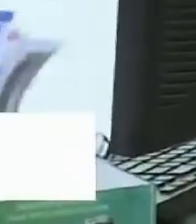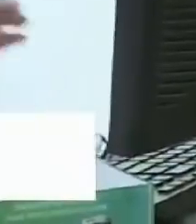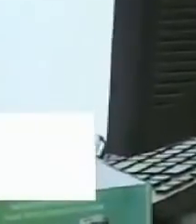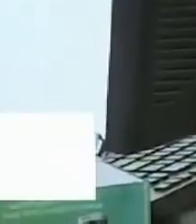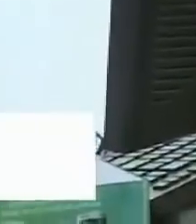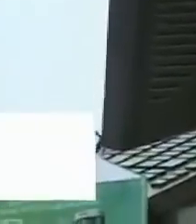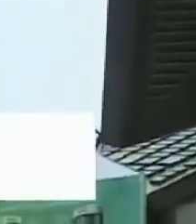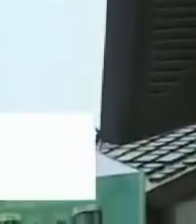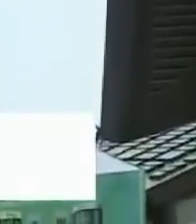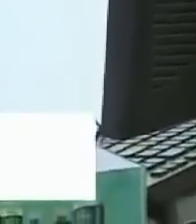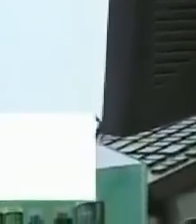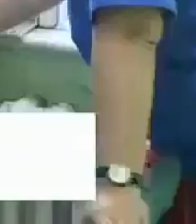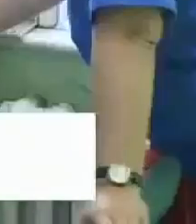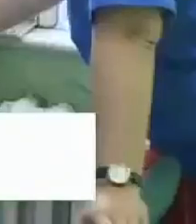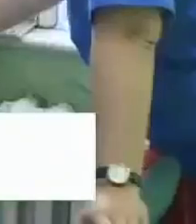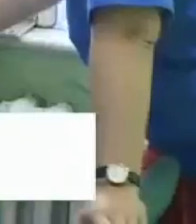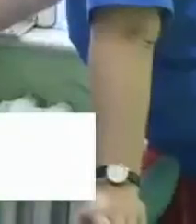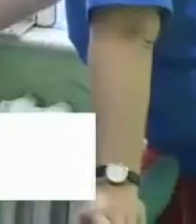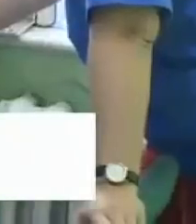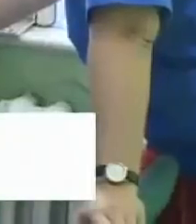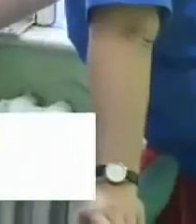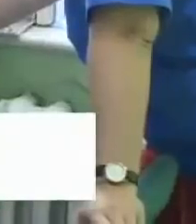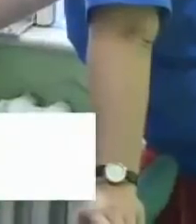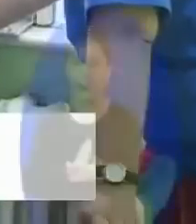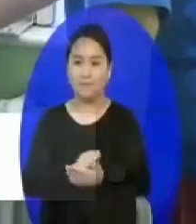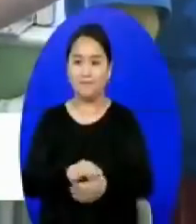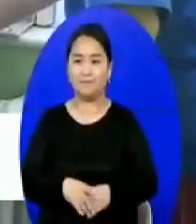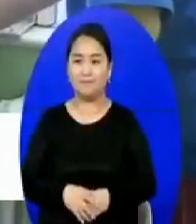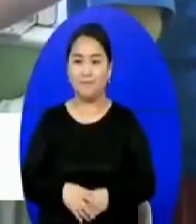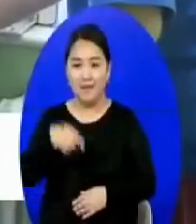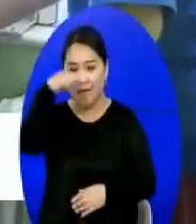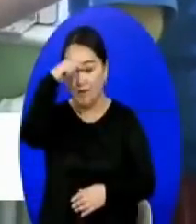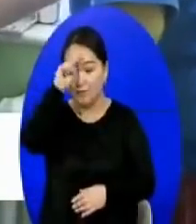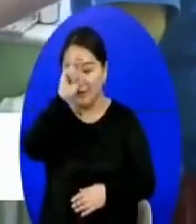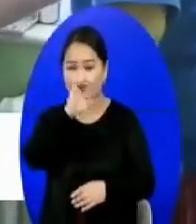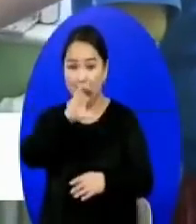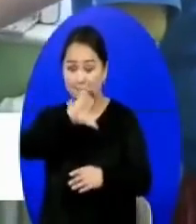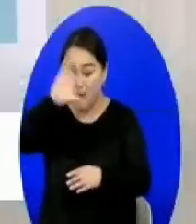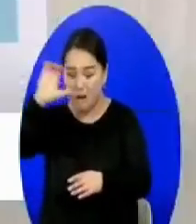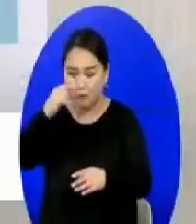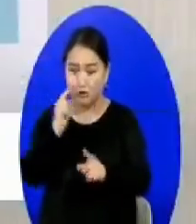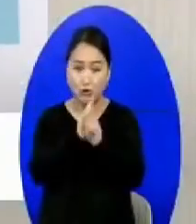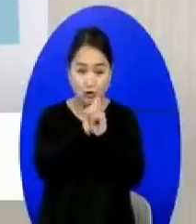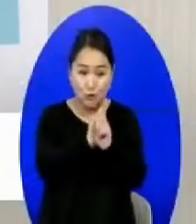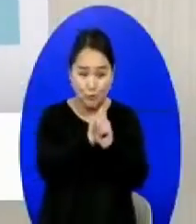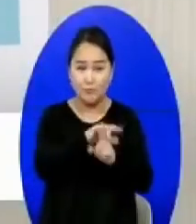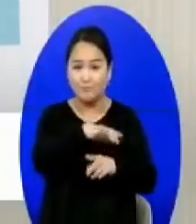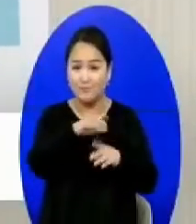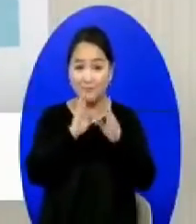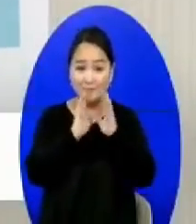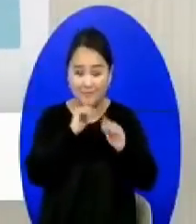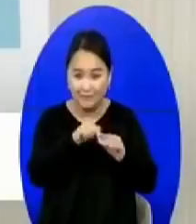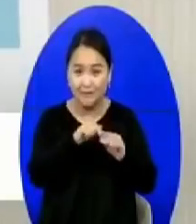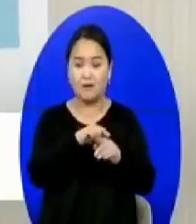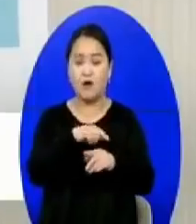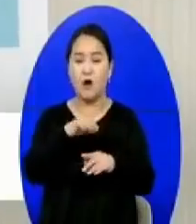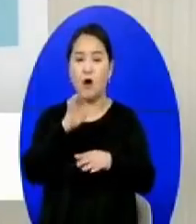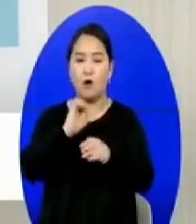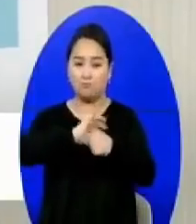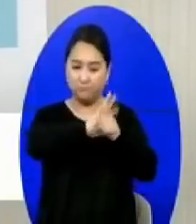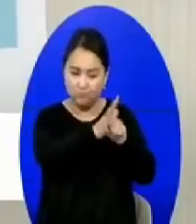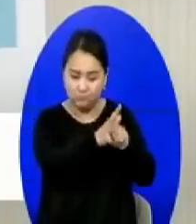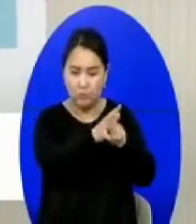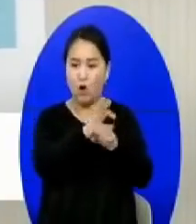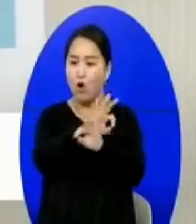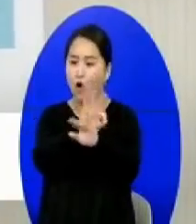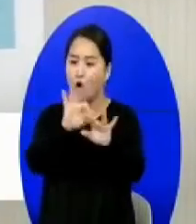байдлаар 203 ботлон буурсан байна. Эрүүл мэндийн байгууллагын зөвлөмжийг дагахнаар шин төрлийн коронавирусны халдвараас гадна олон халдварт